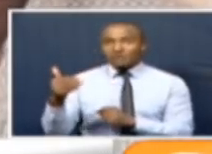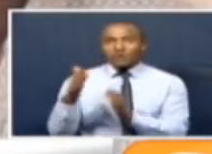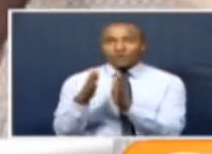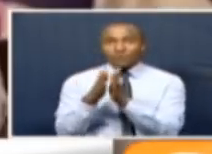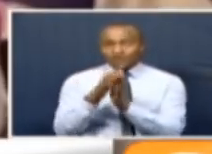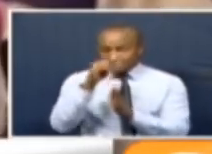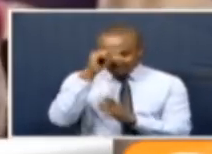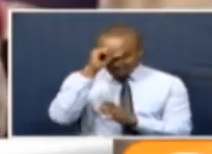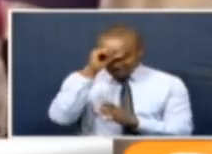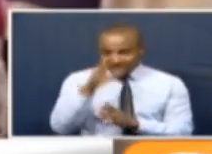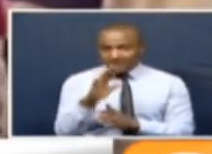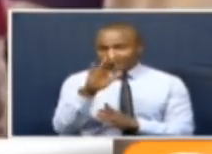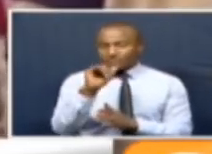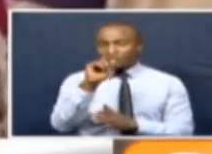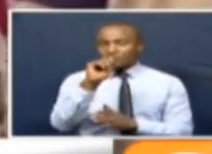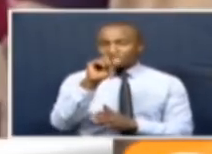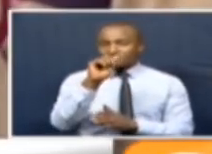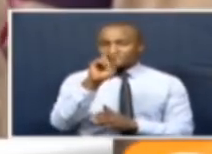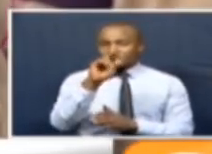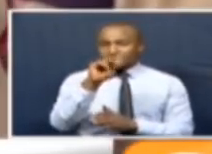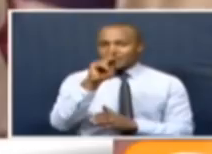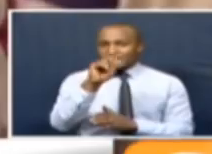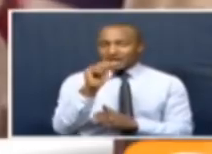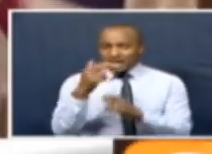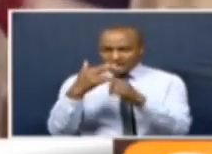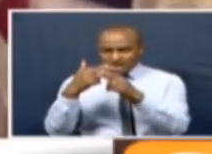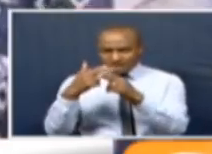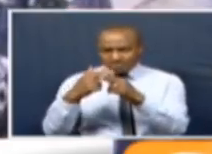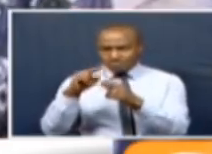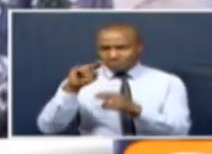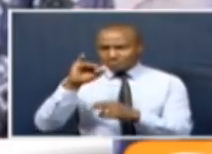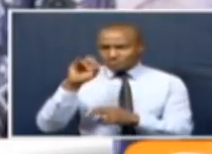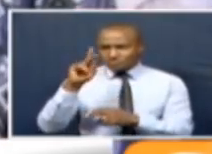Nithi Mthomi Njoki aliyekuwa akizungumza huko Meru.